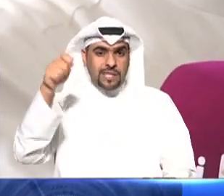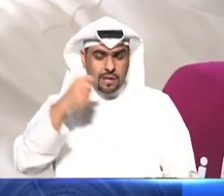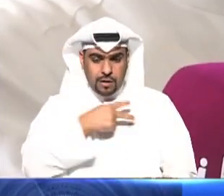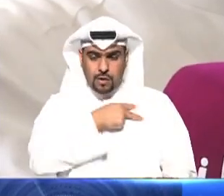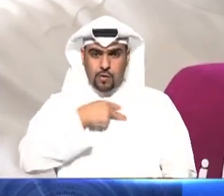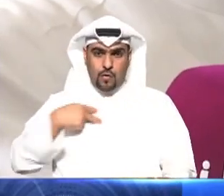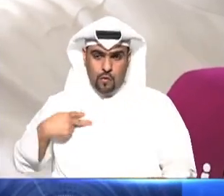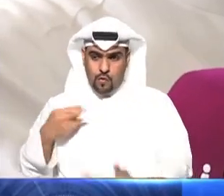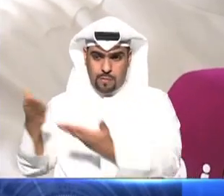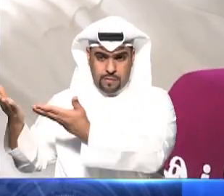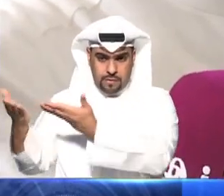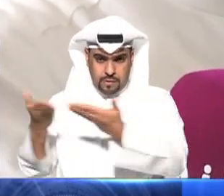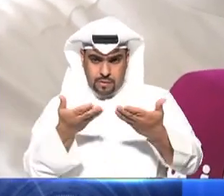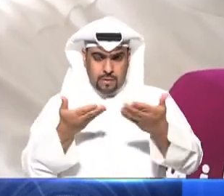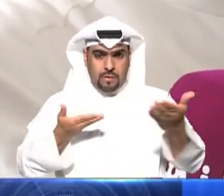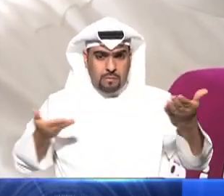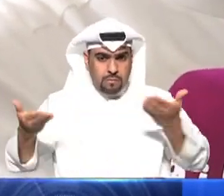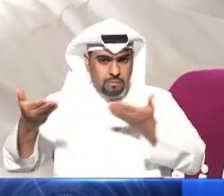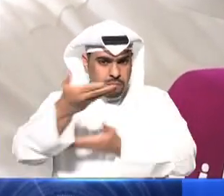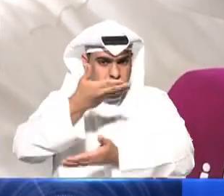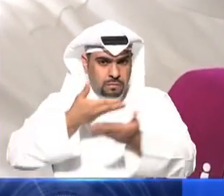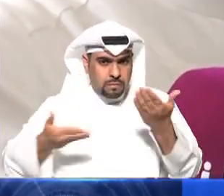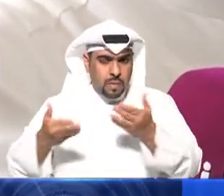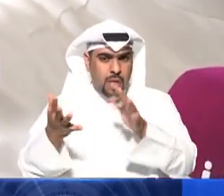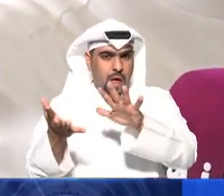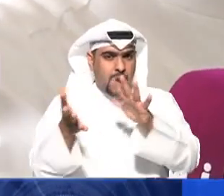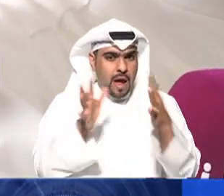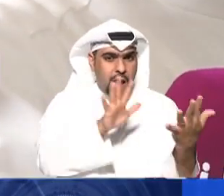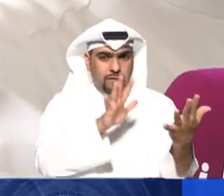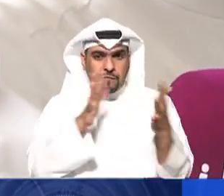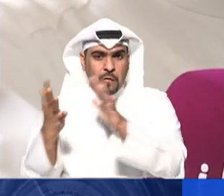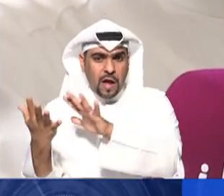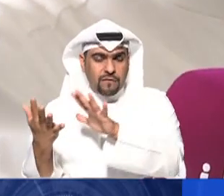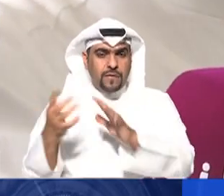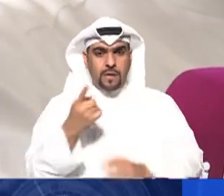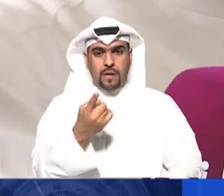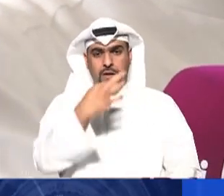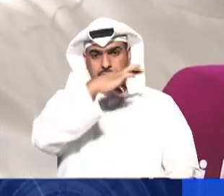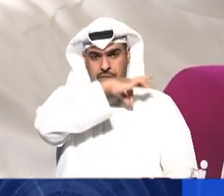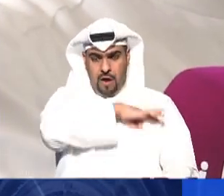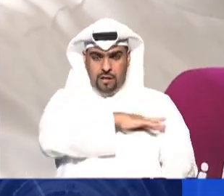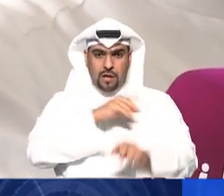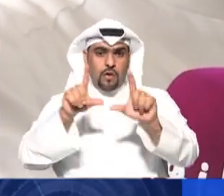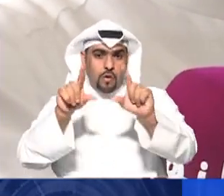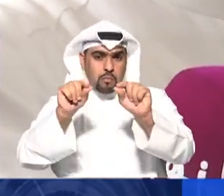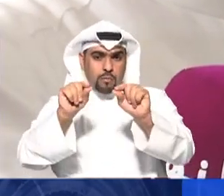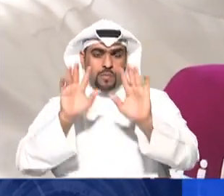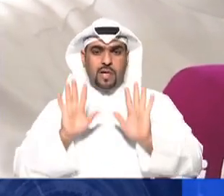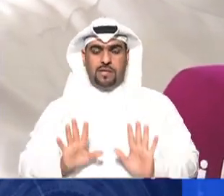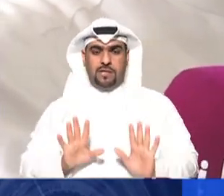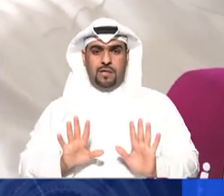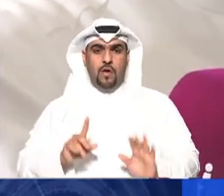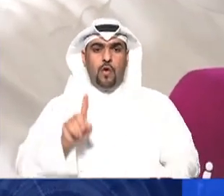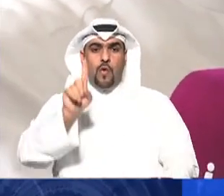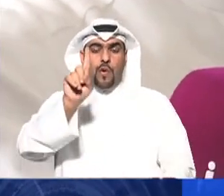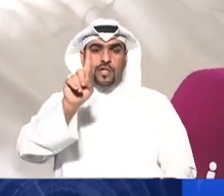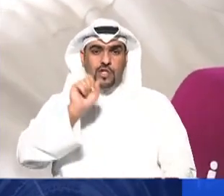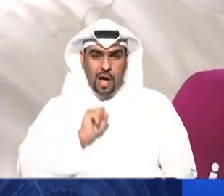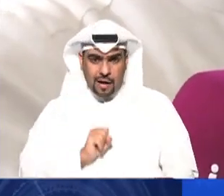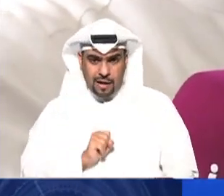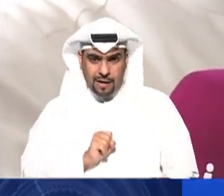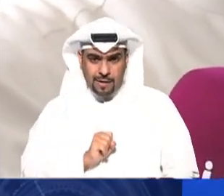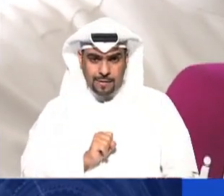مفيدة وبطريقة حكيمة عن طريق لقاءات النواب مع الوزراء، وبعد غد سيكون هناك لقاء